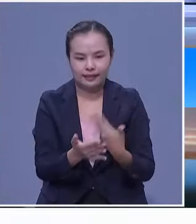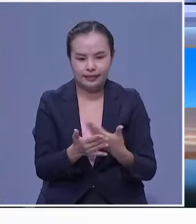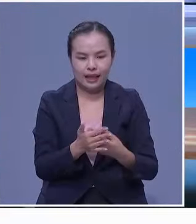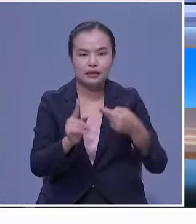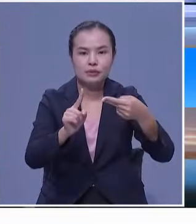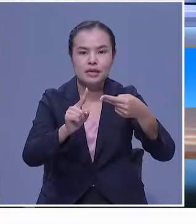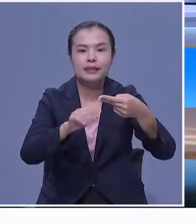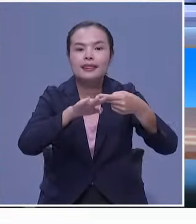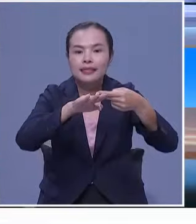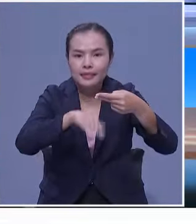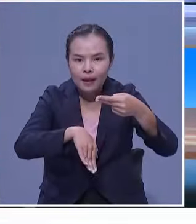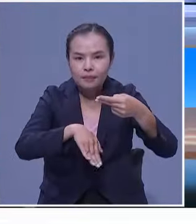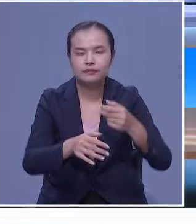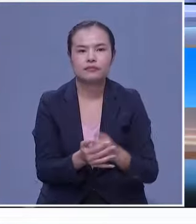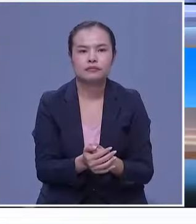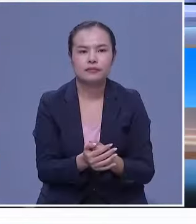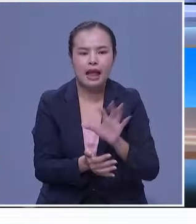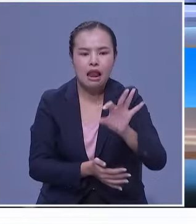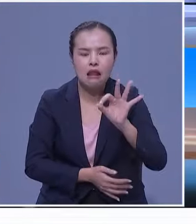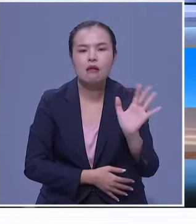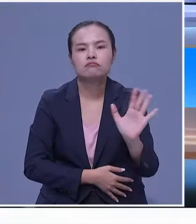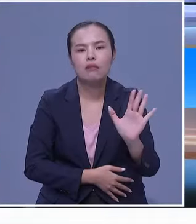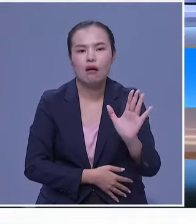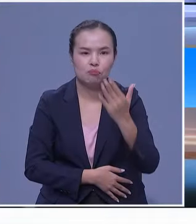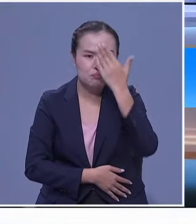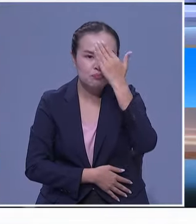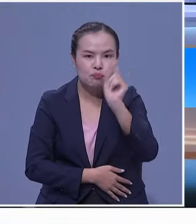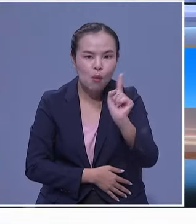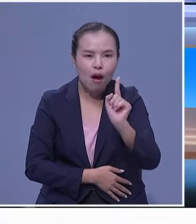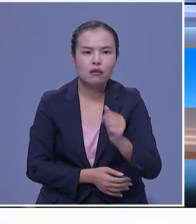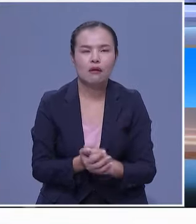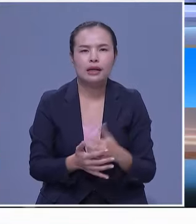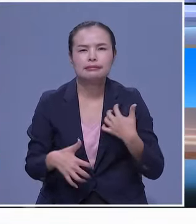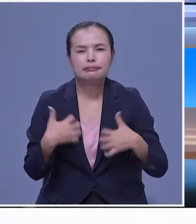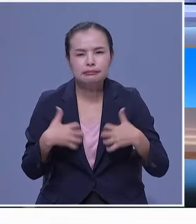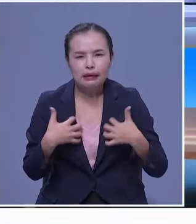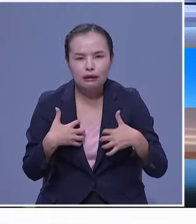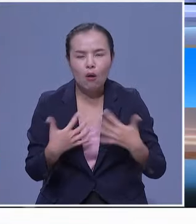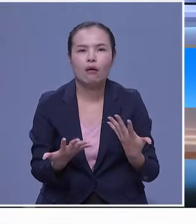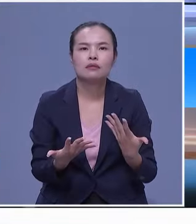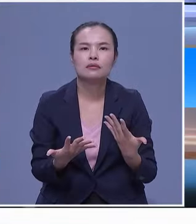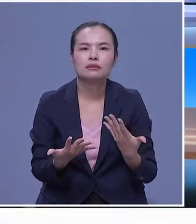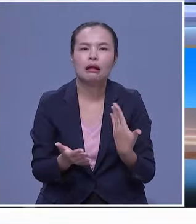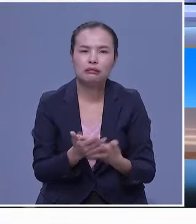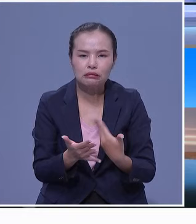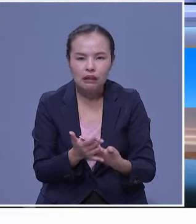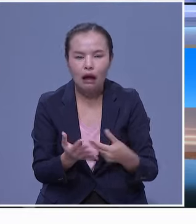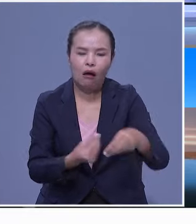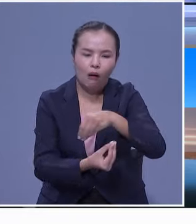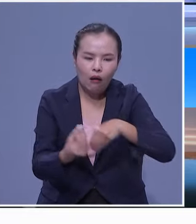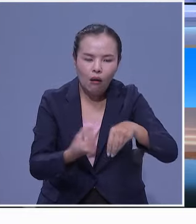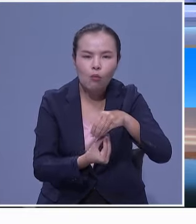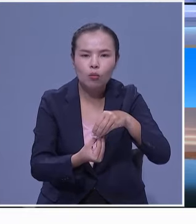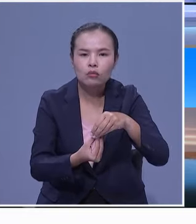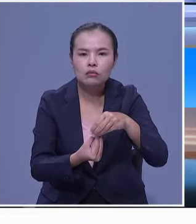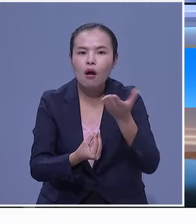กว่า 10,000 ส ่ วนใหญ่ก็จะไม่ได้เลือกคุณเท้งเพราะว่าคืออาจจะด้วยความเดือดร้อนเฉพาะหน้าที่ต้องการเงินตอนนี้เลย เขาก็ต้องพึ่ง